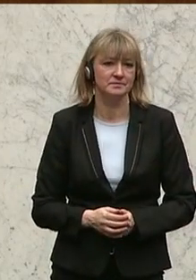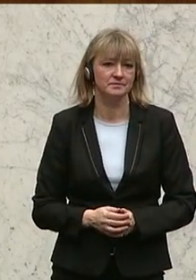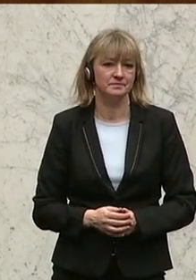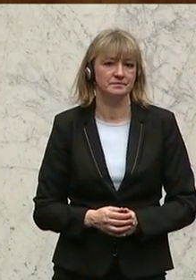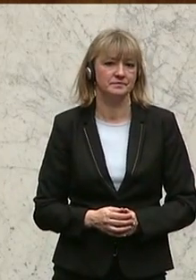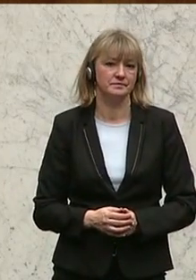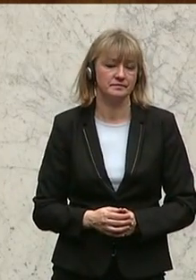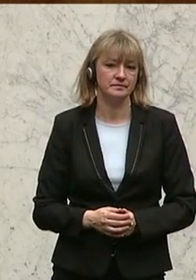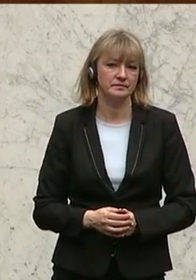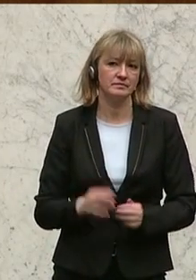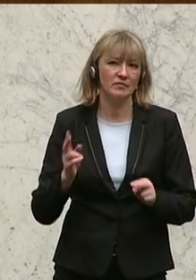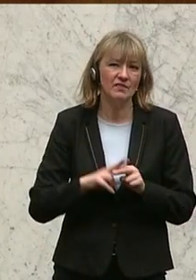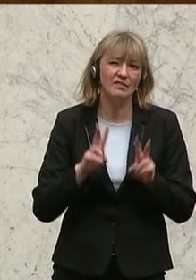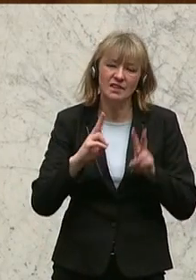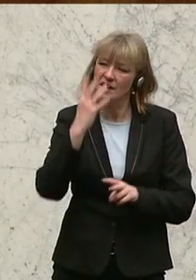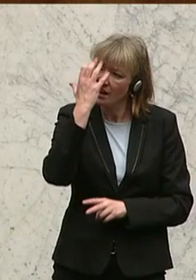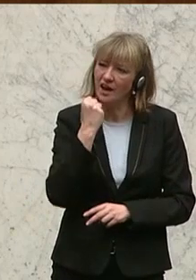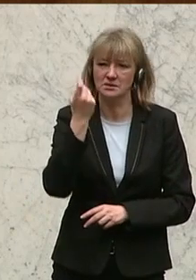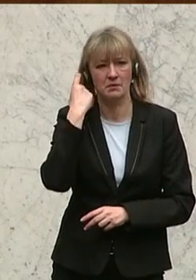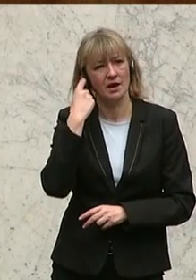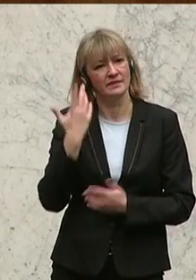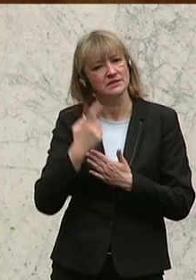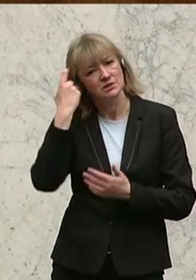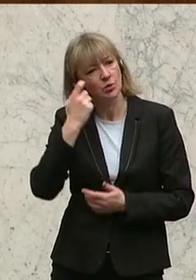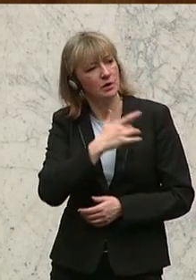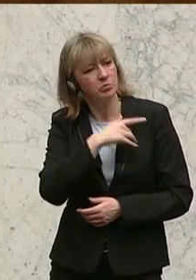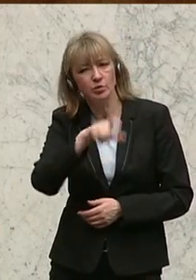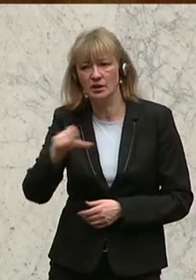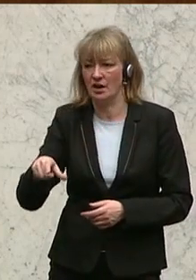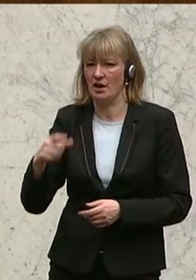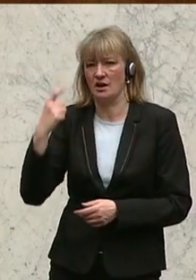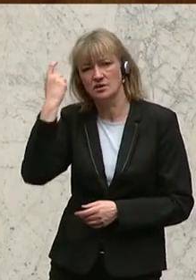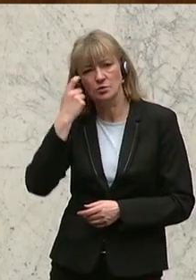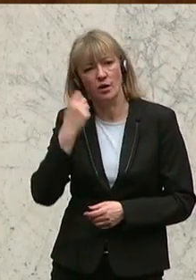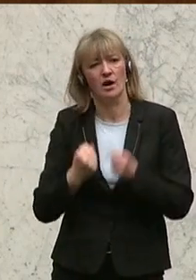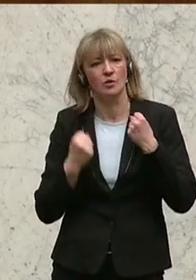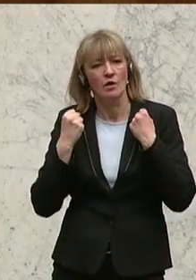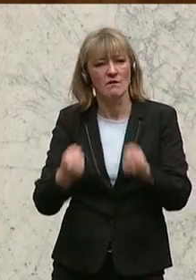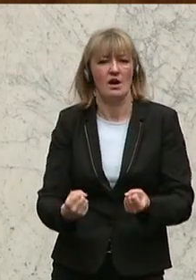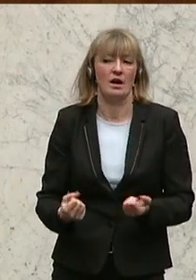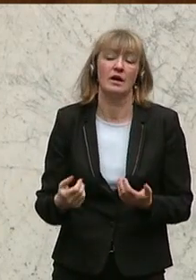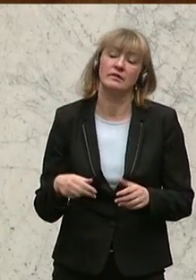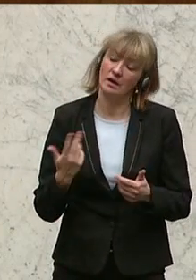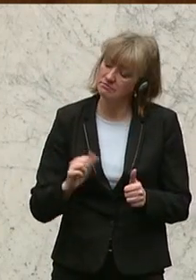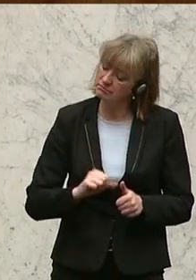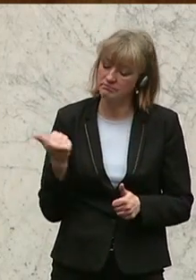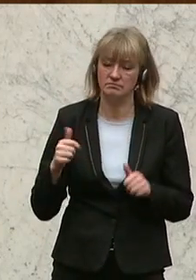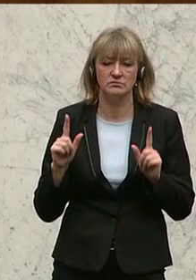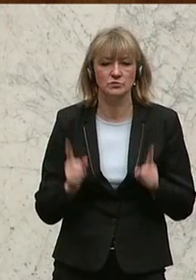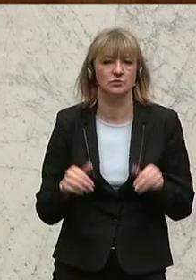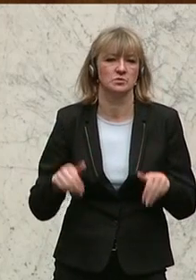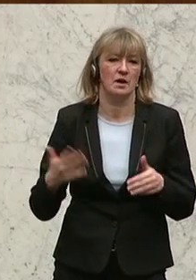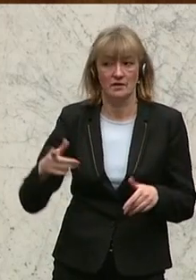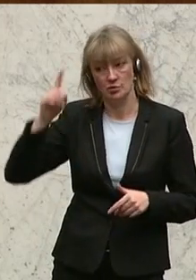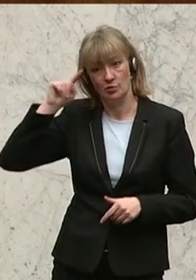Und wenn man es wirklich ernst meint mit den Sorgen um die Bürger und um die Autofahrer, dann wäre es das erste Gebot. Und